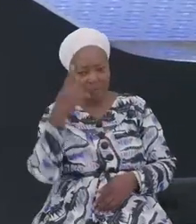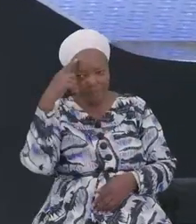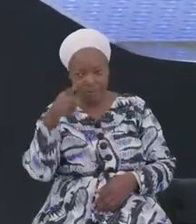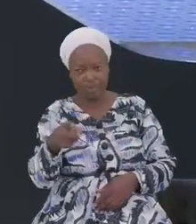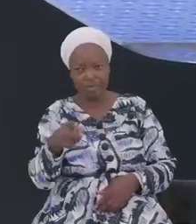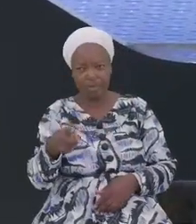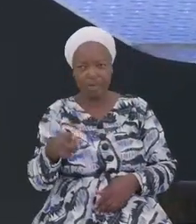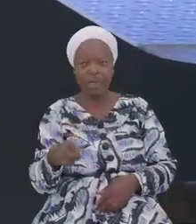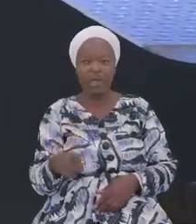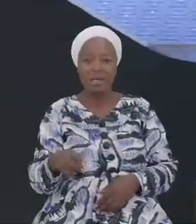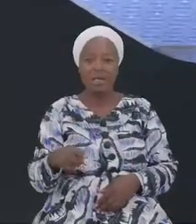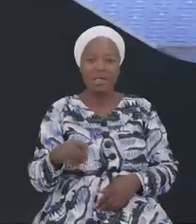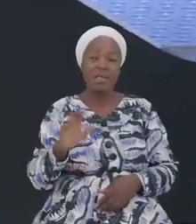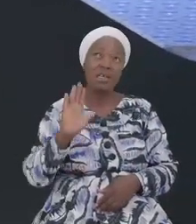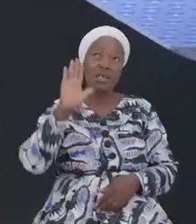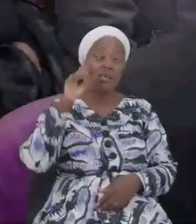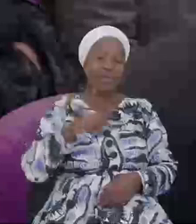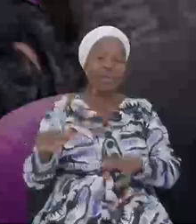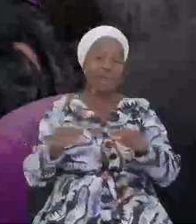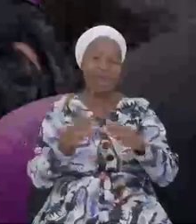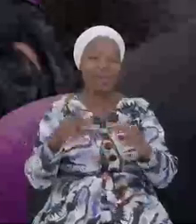toi, il va agir de manière positive.